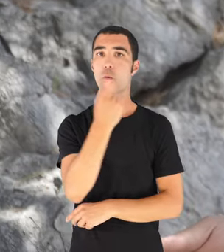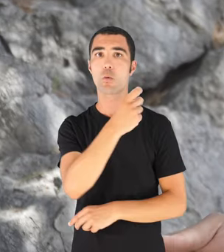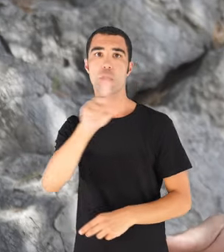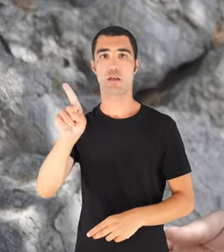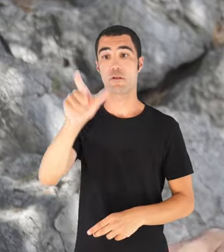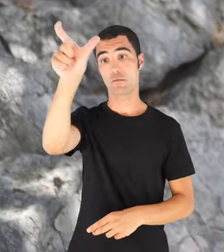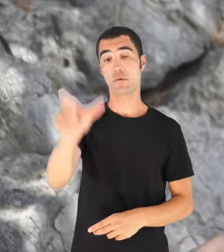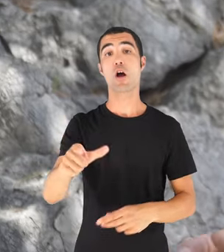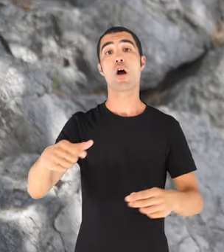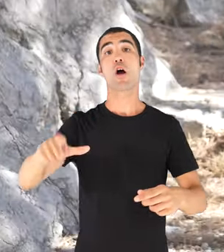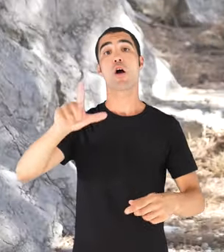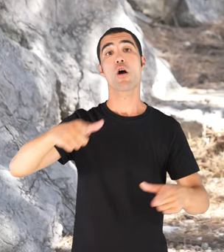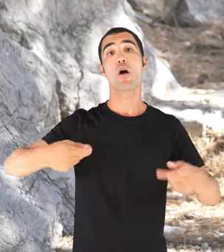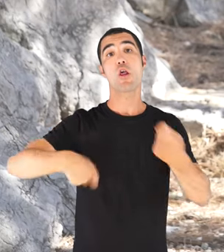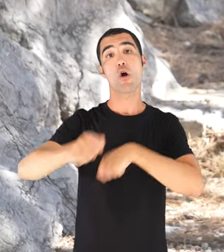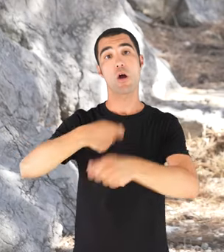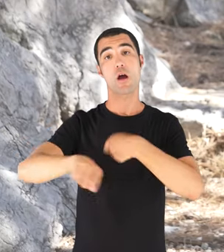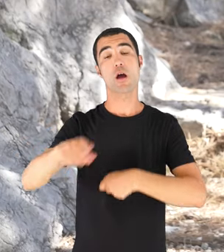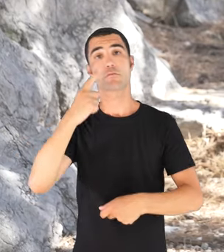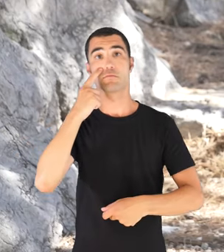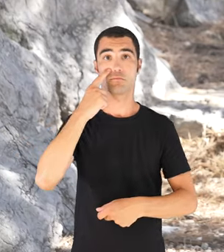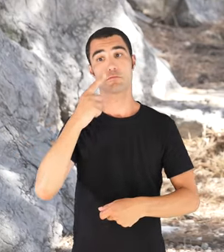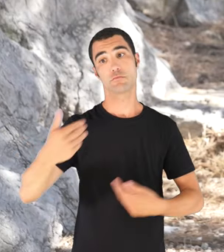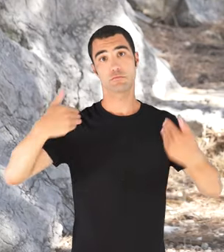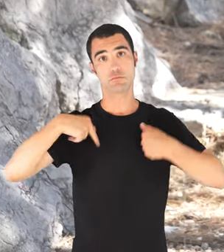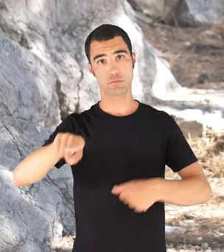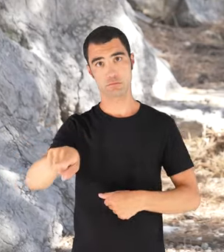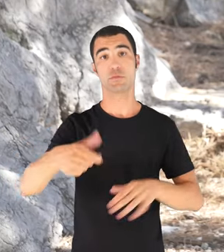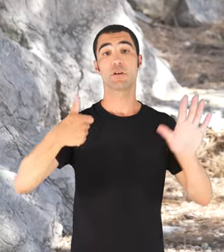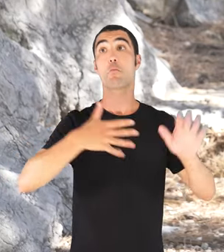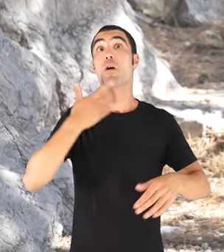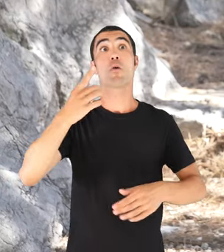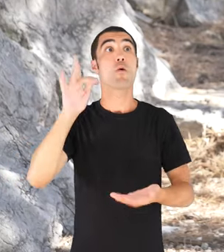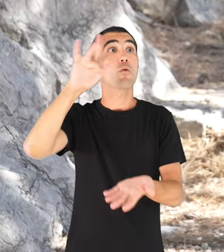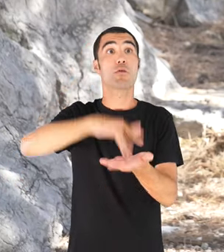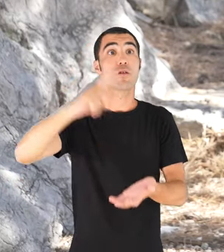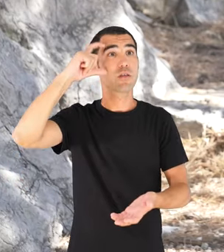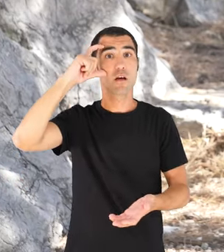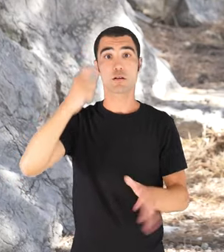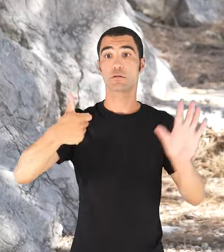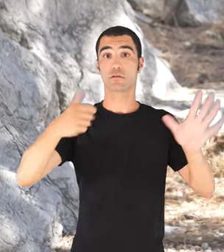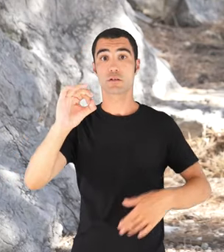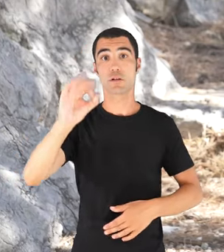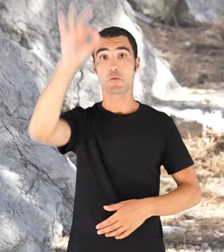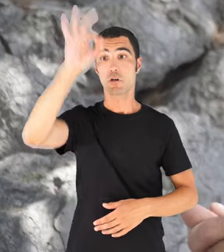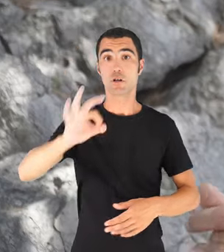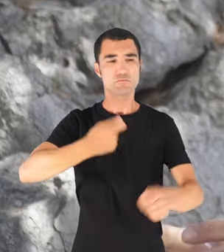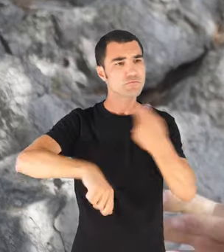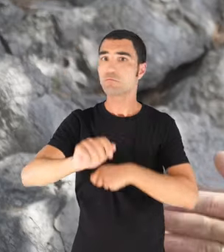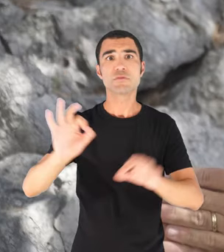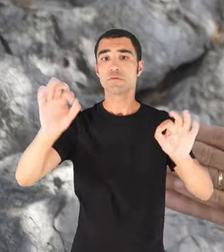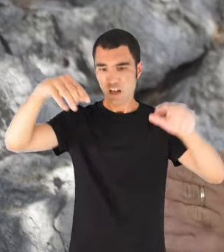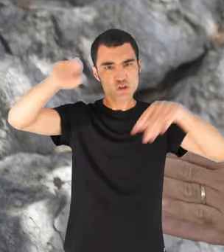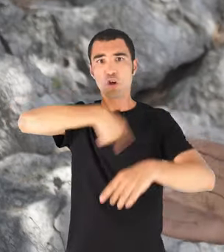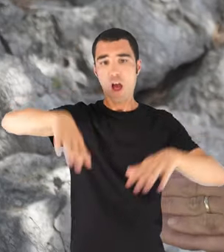controlat per la llotja, hi ha dies que pentura 60% del peix, 60-70, queda aquí. O sigui, que